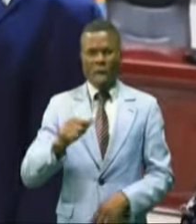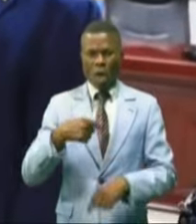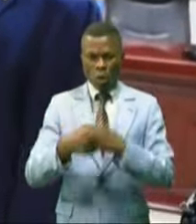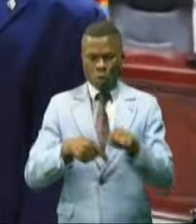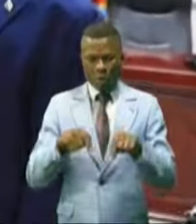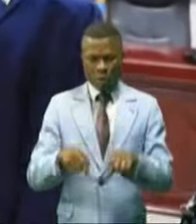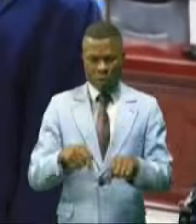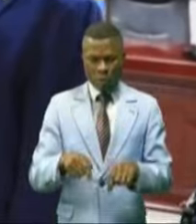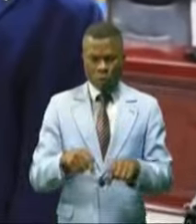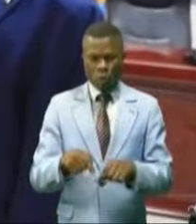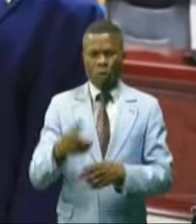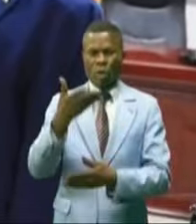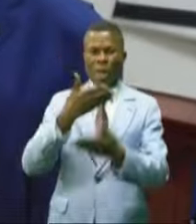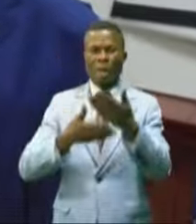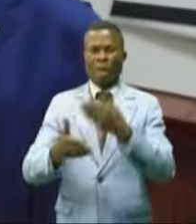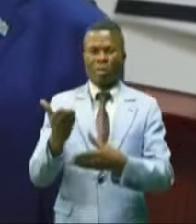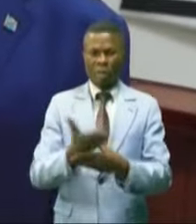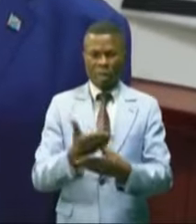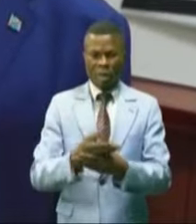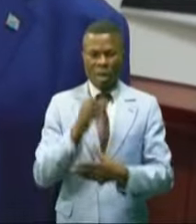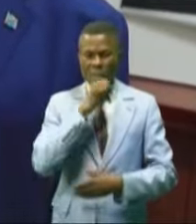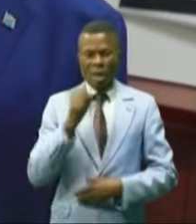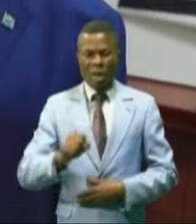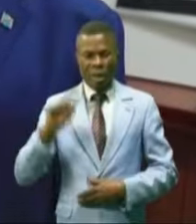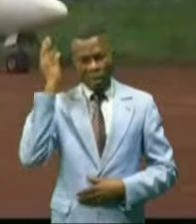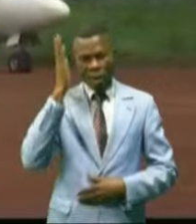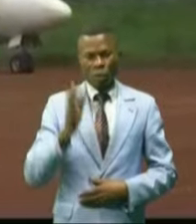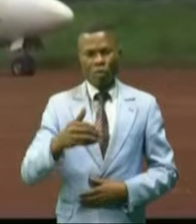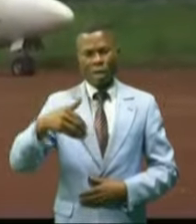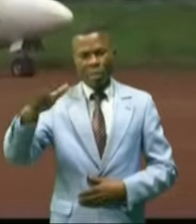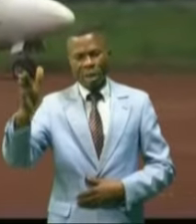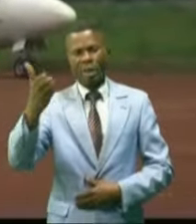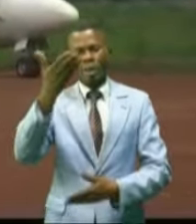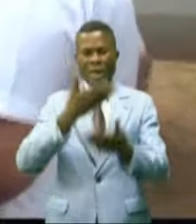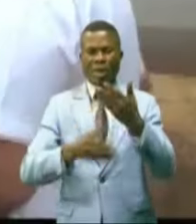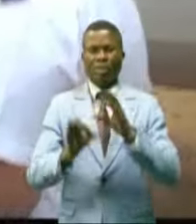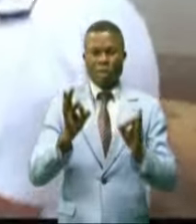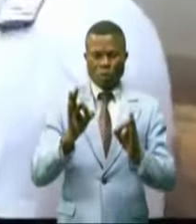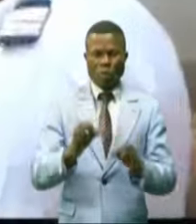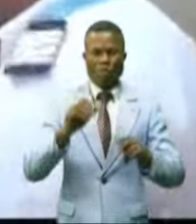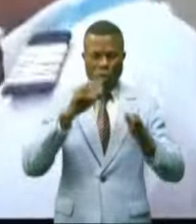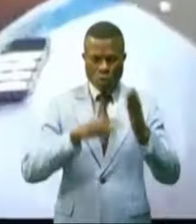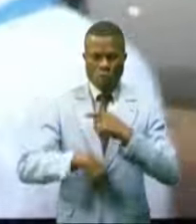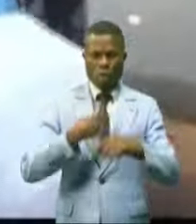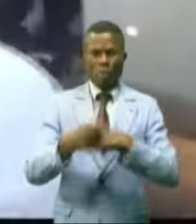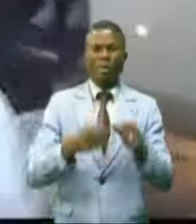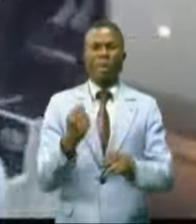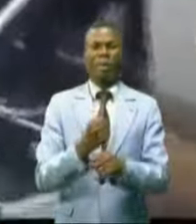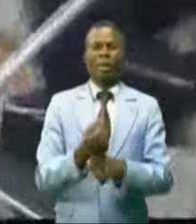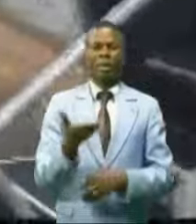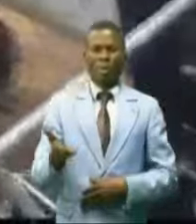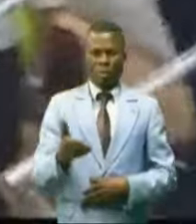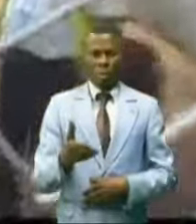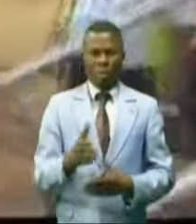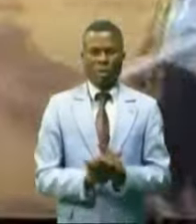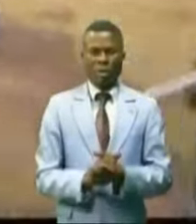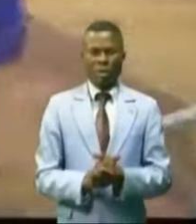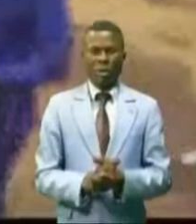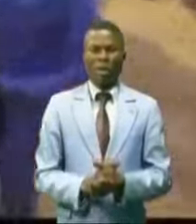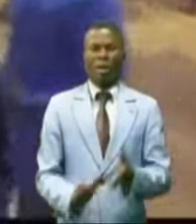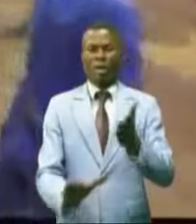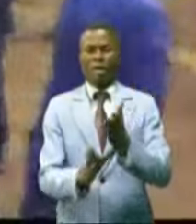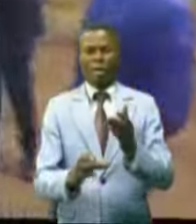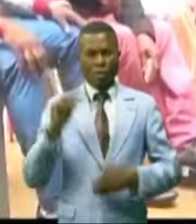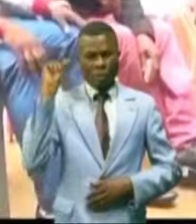dans quelques jours après l'arrivée du gouverneur en mission officielle à Kinshasa. L'assurance a été donnée par le